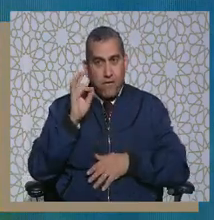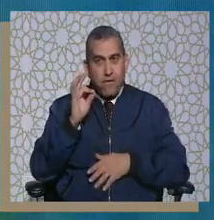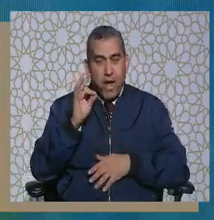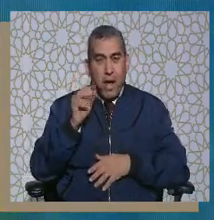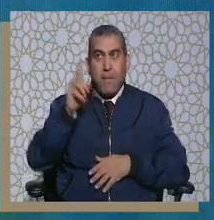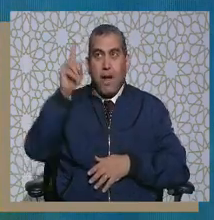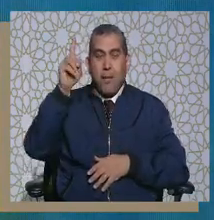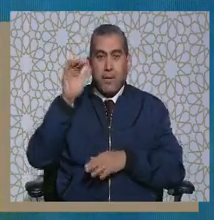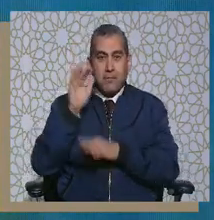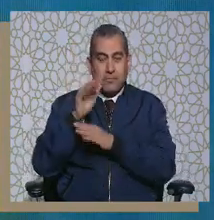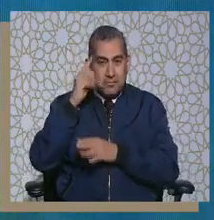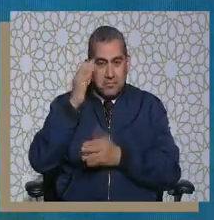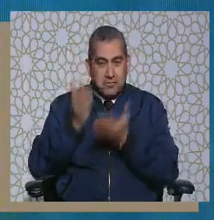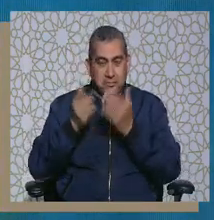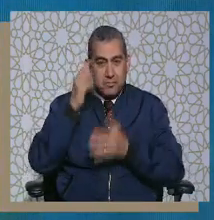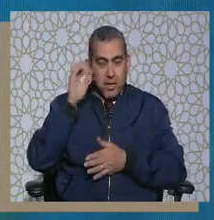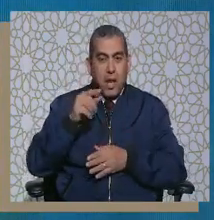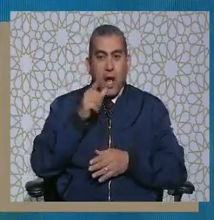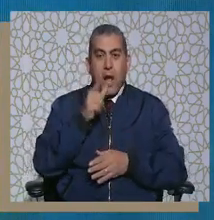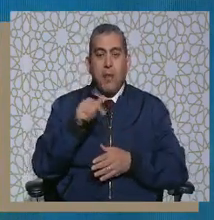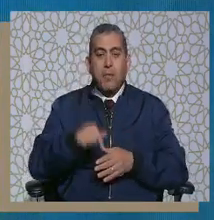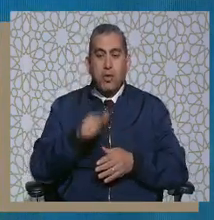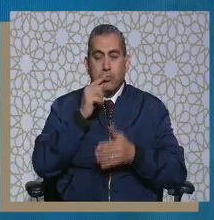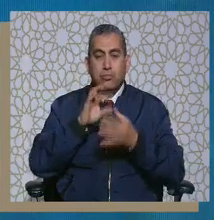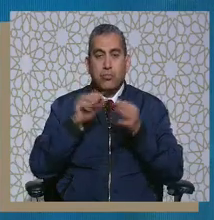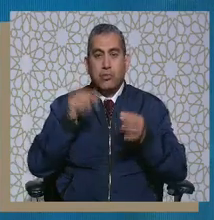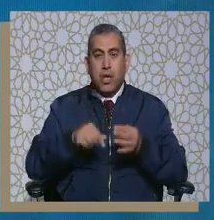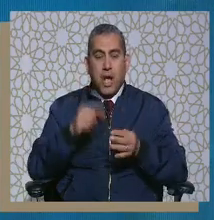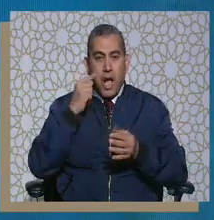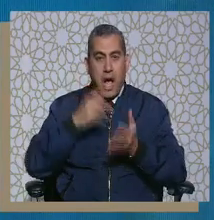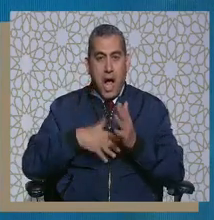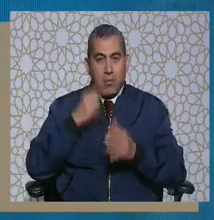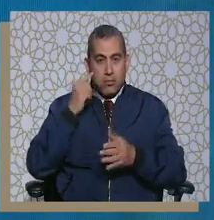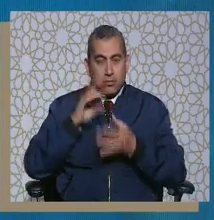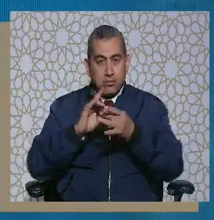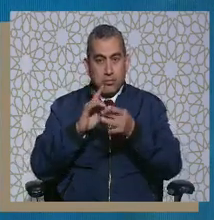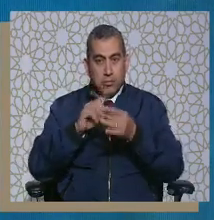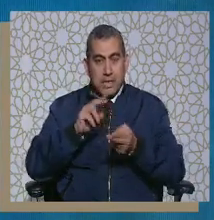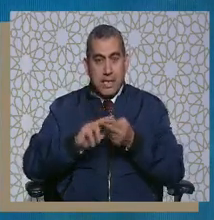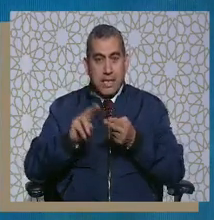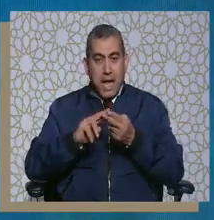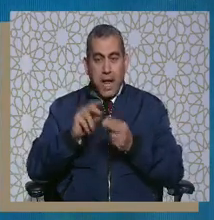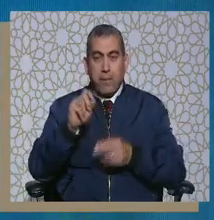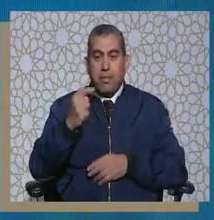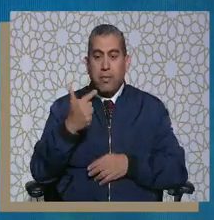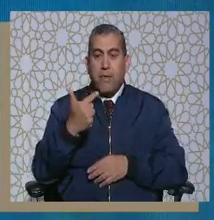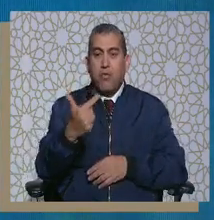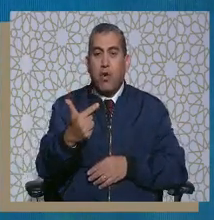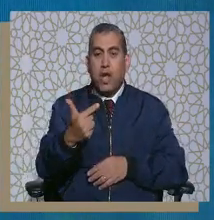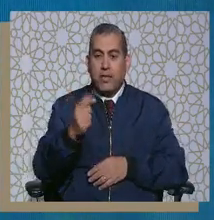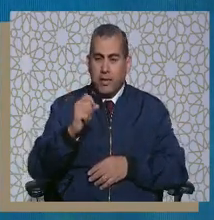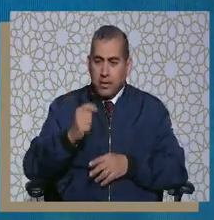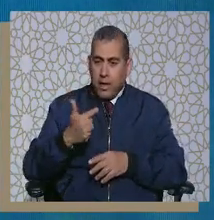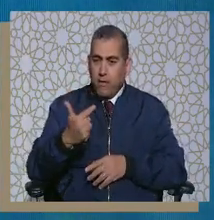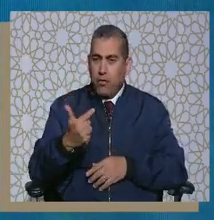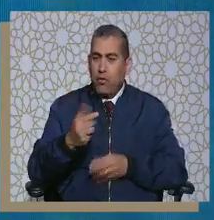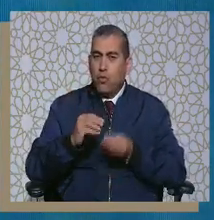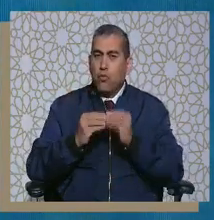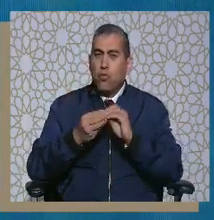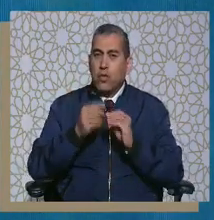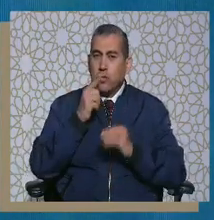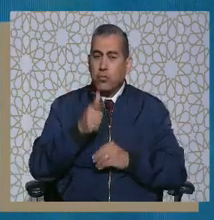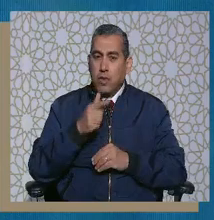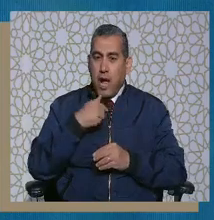الربانيه لكن النهارده لازم نتكلم بقى على ان احنا وبنتكلم عن سلامه تفويض ان احنا عايزين